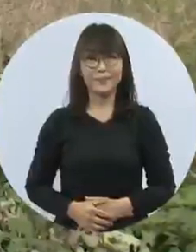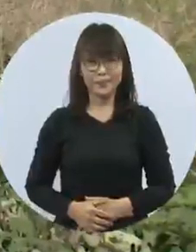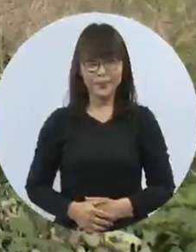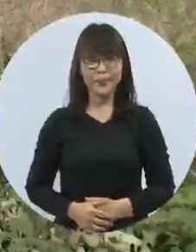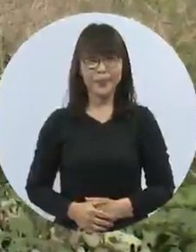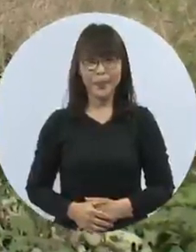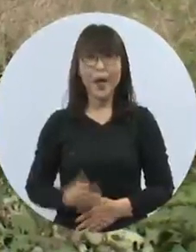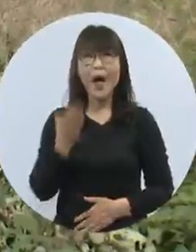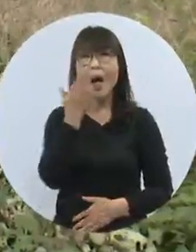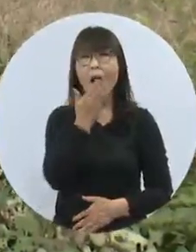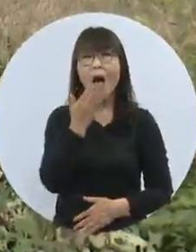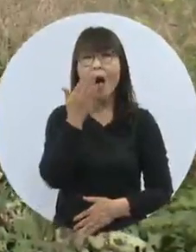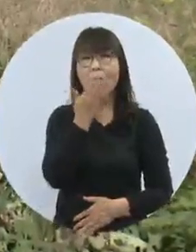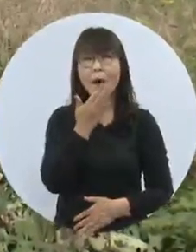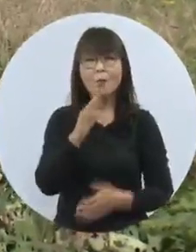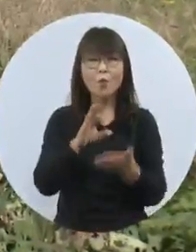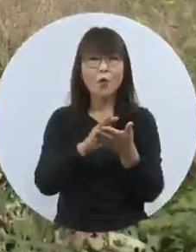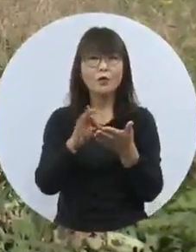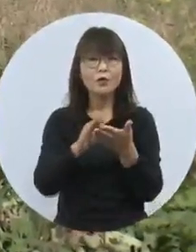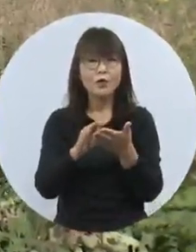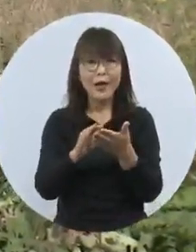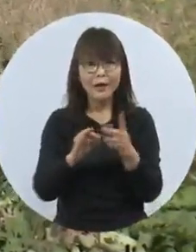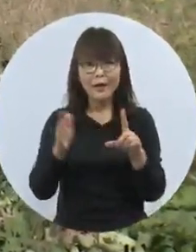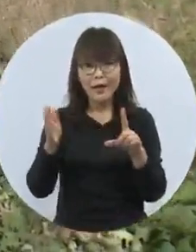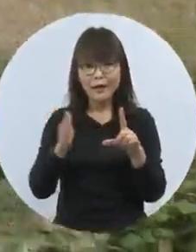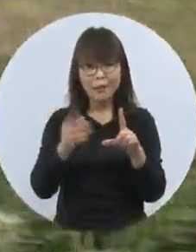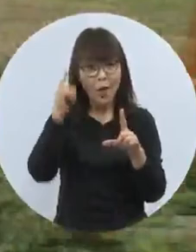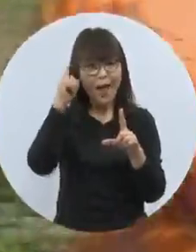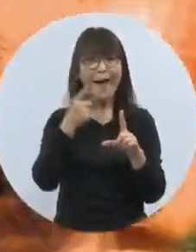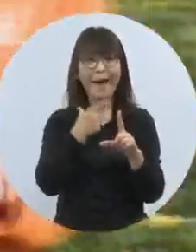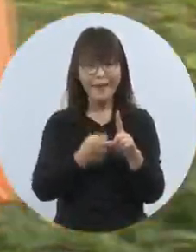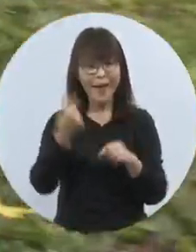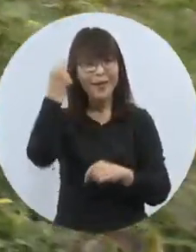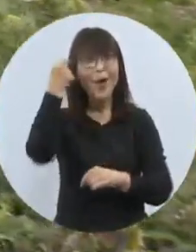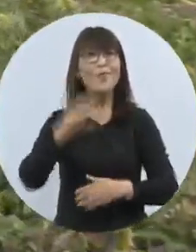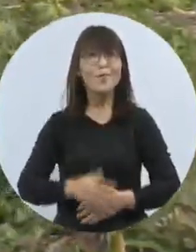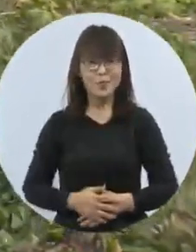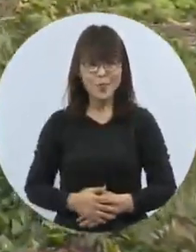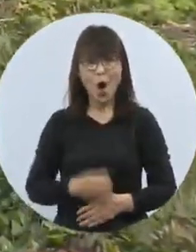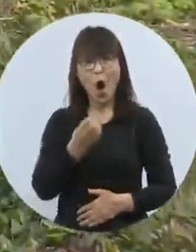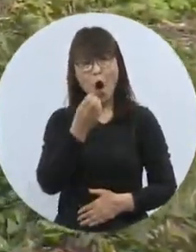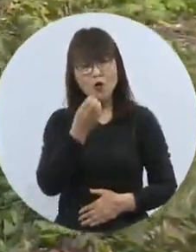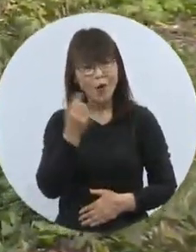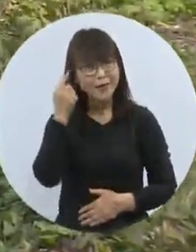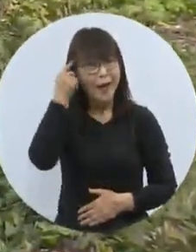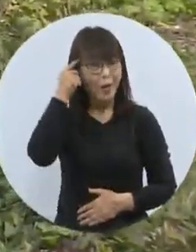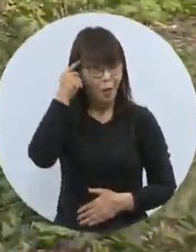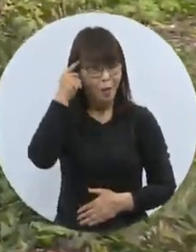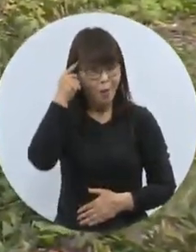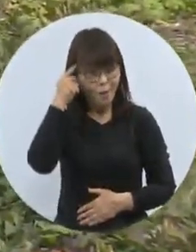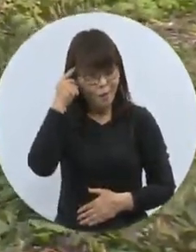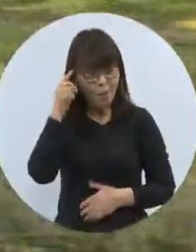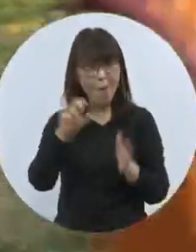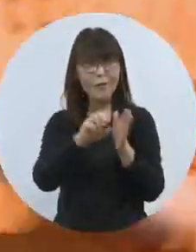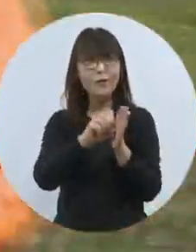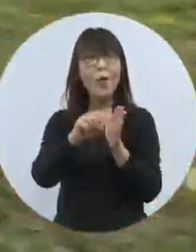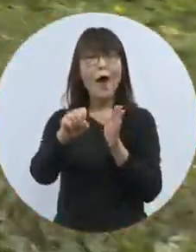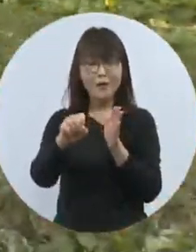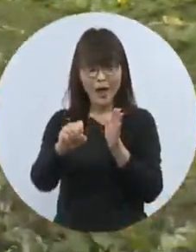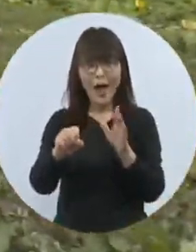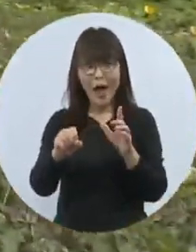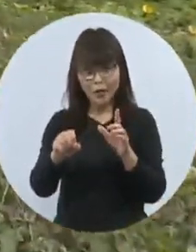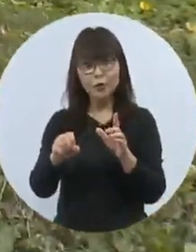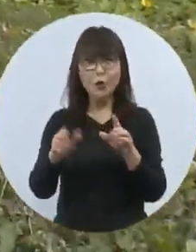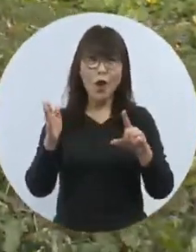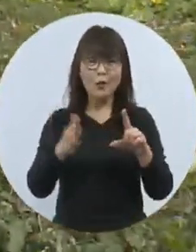さつまいもの甘みを生かしたレシピを考えたいと思います。ホクホク感を生かしたレシピを考えたいと思います。